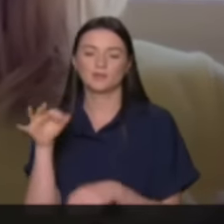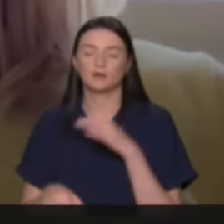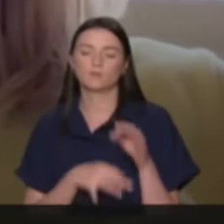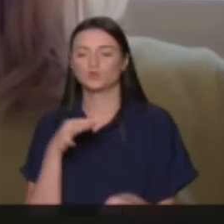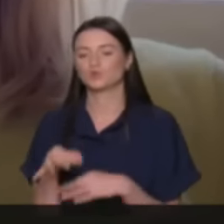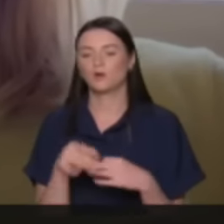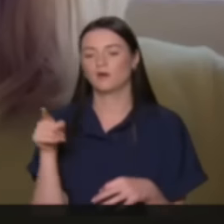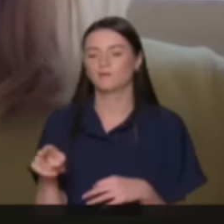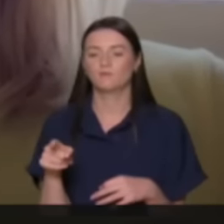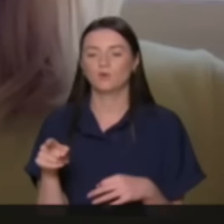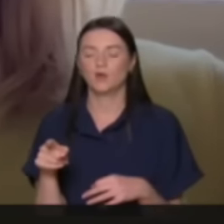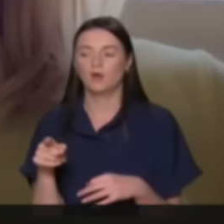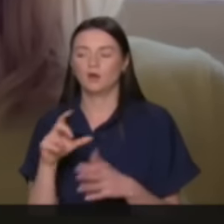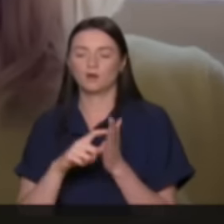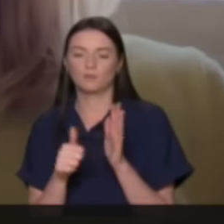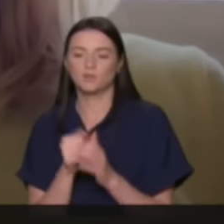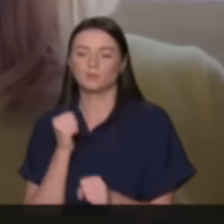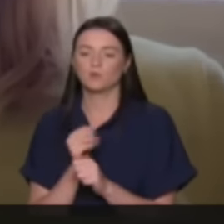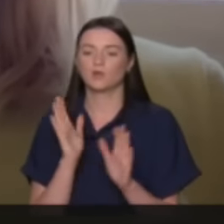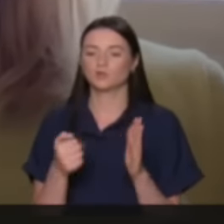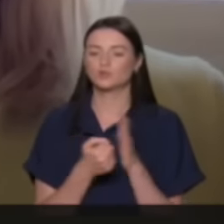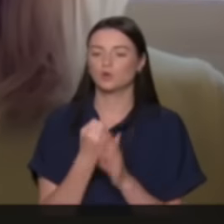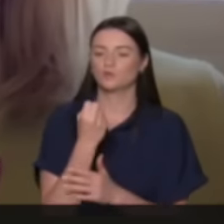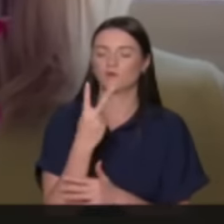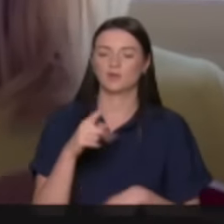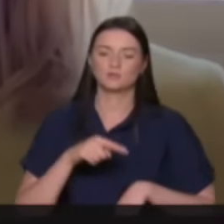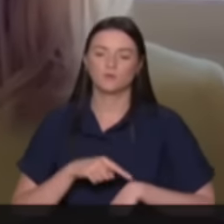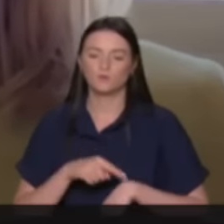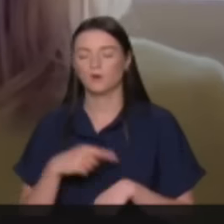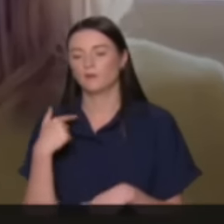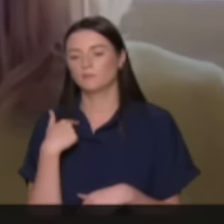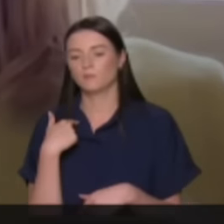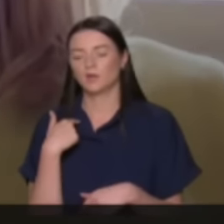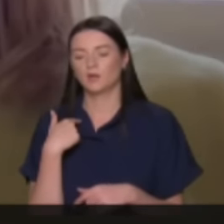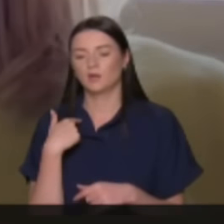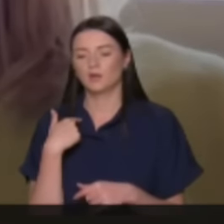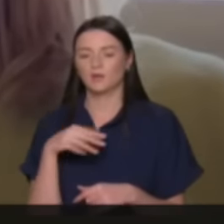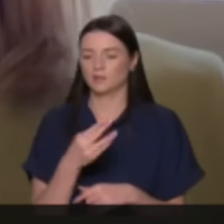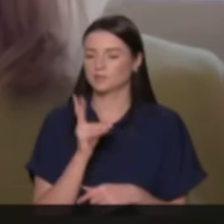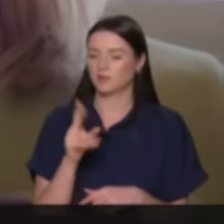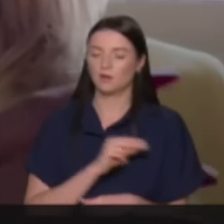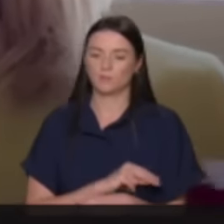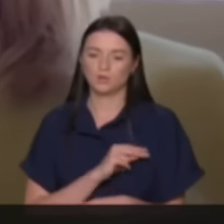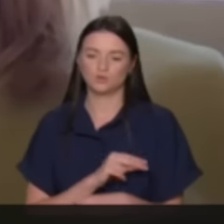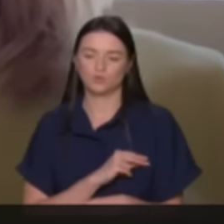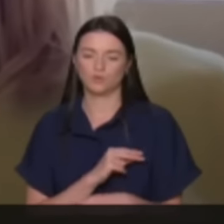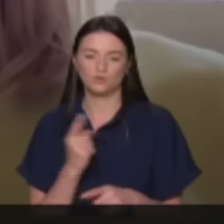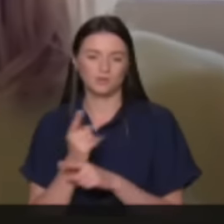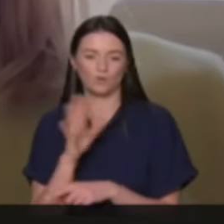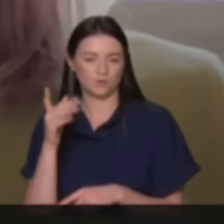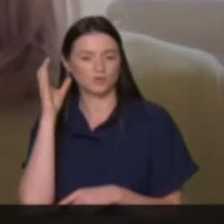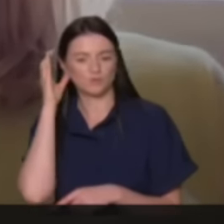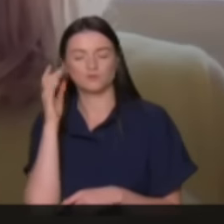навіть деякі кабінети працюють лише до 12-ї години дня, хоча ми неодноразово чули, що ТЦК працюють